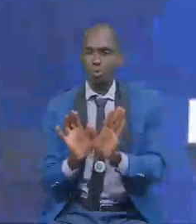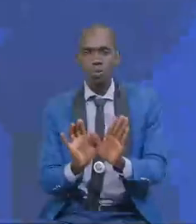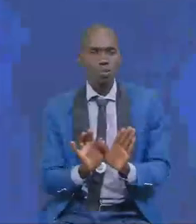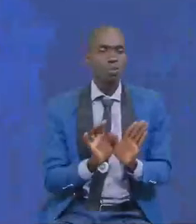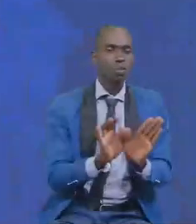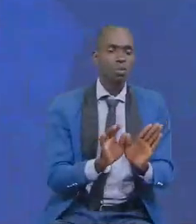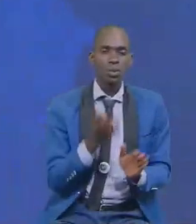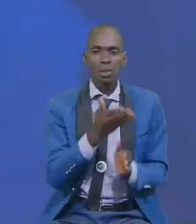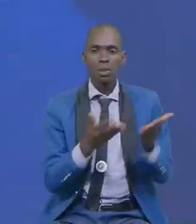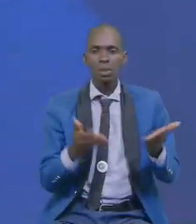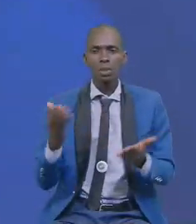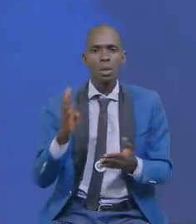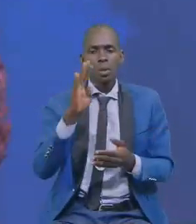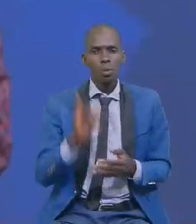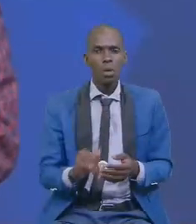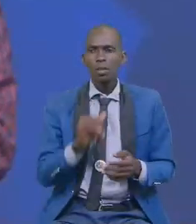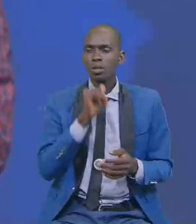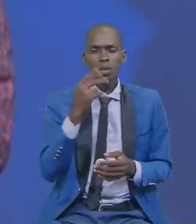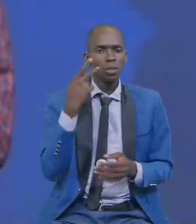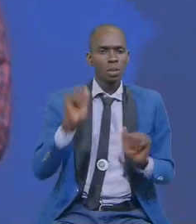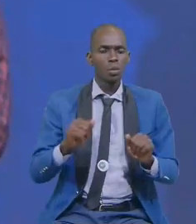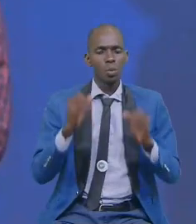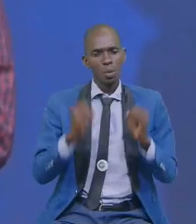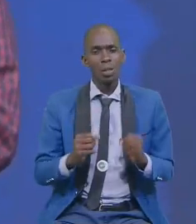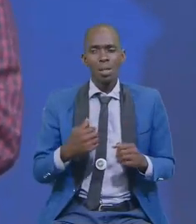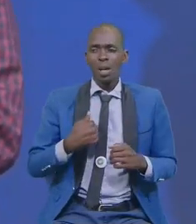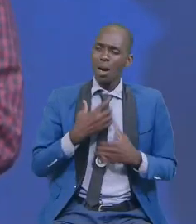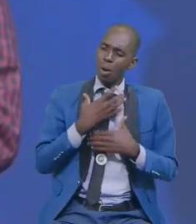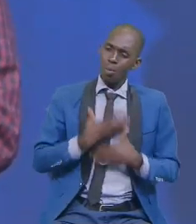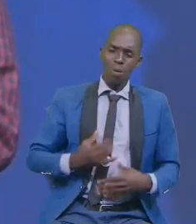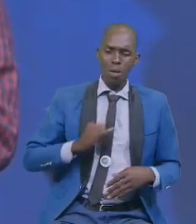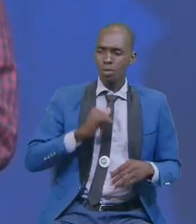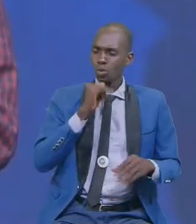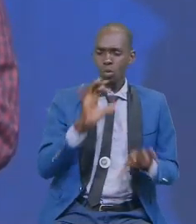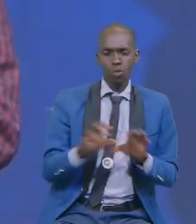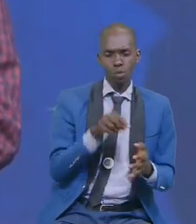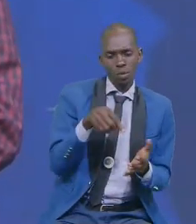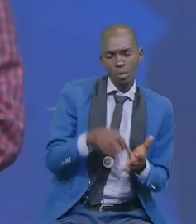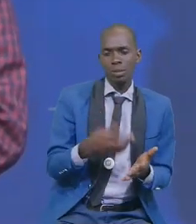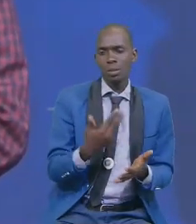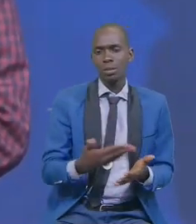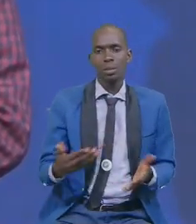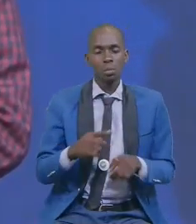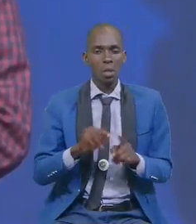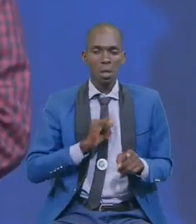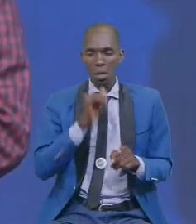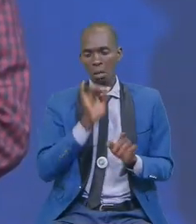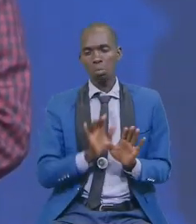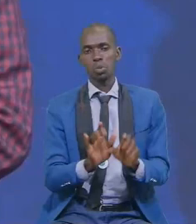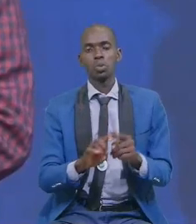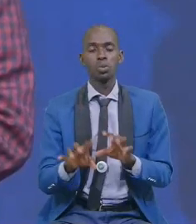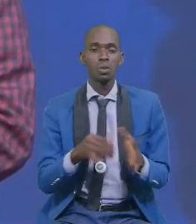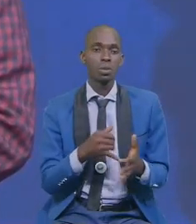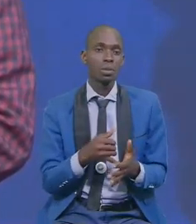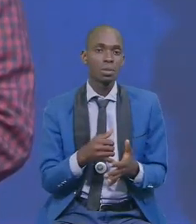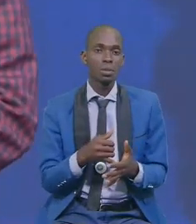Ou bien il y a une puissance invisible qui te pousse, et tu te demandes, oh, je souhaiterais, oh, n'avoir pas fait ci, n'avoir pas fait ça.